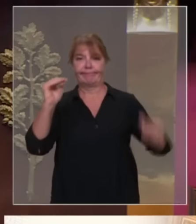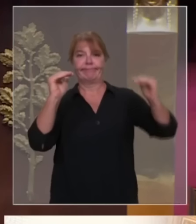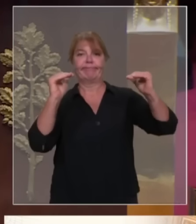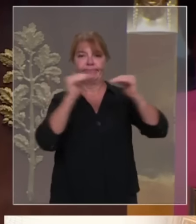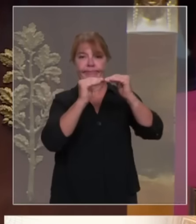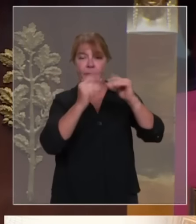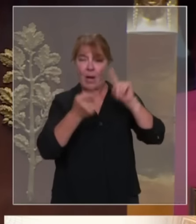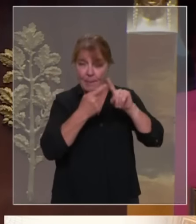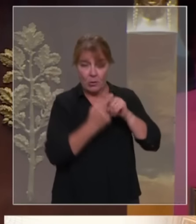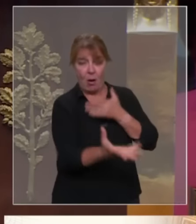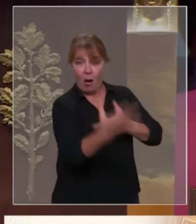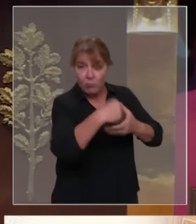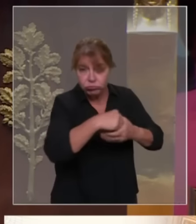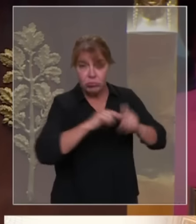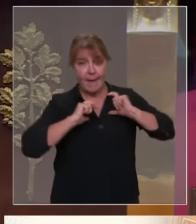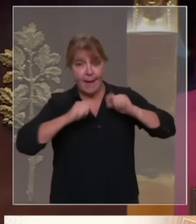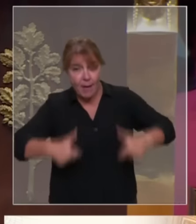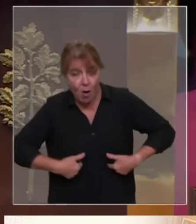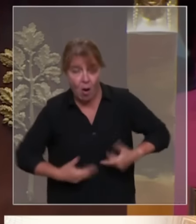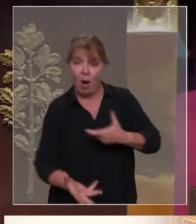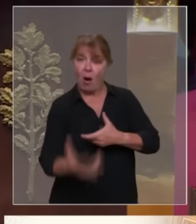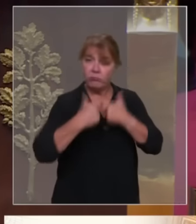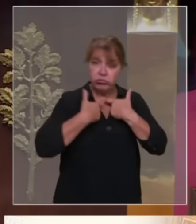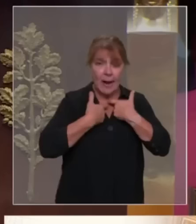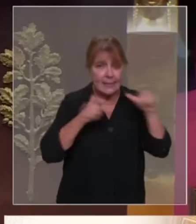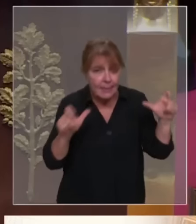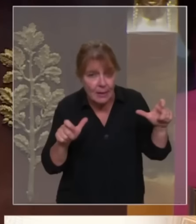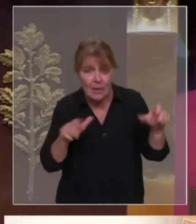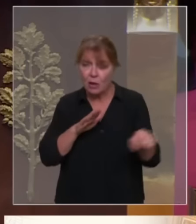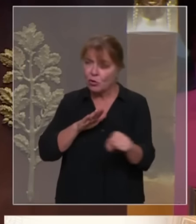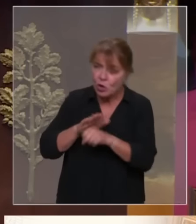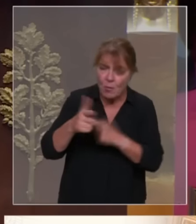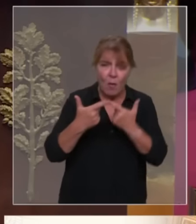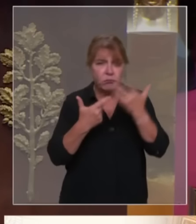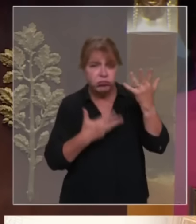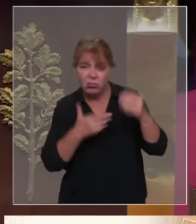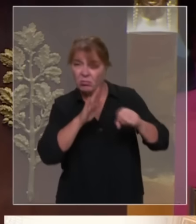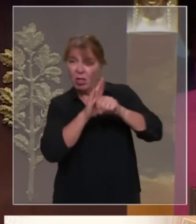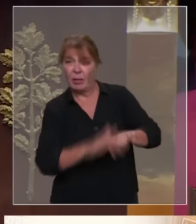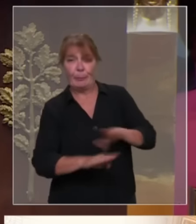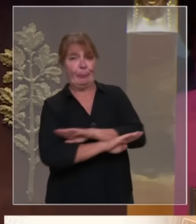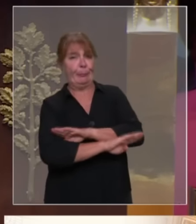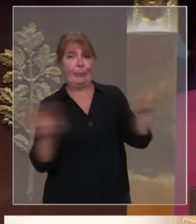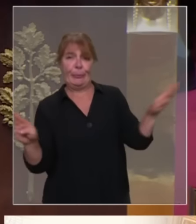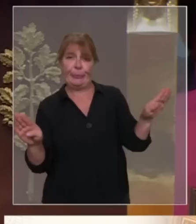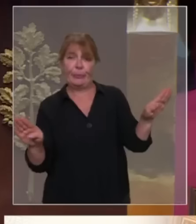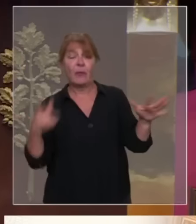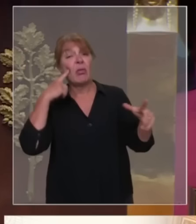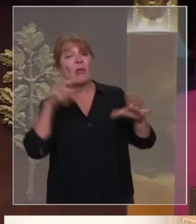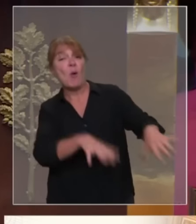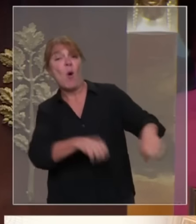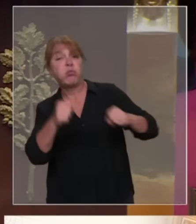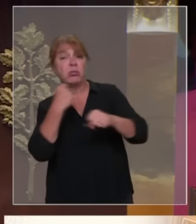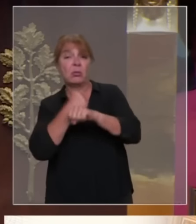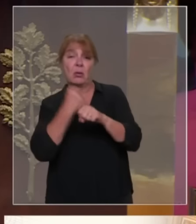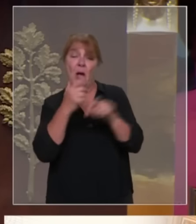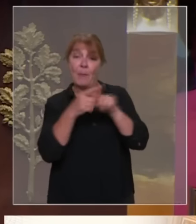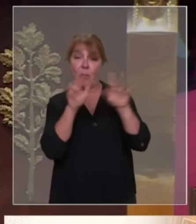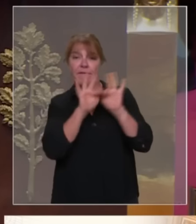la scolarisation, l'accessibilité des transports de l'espace public et combattre les discriminations à l'embauche. La